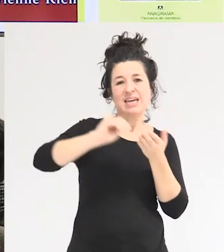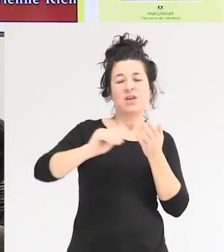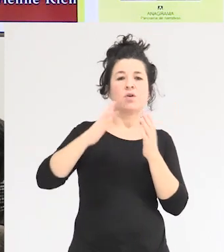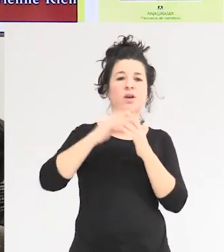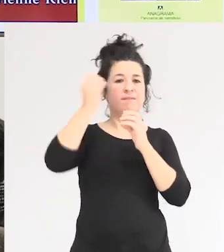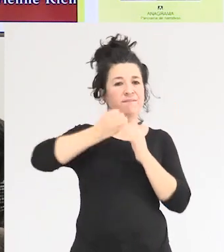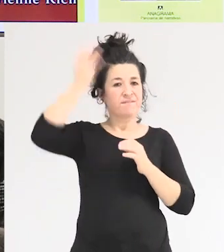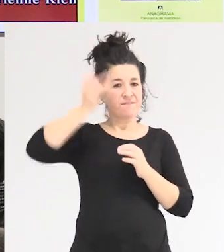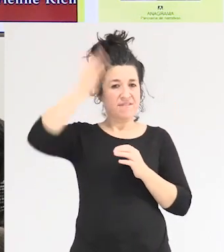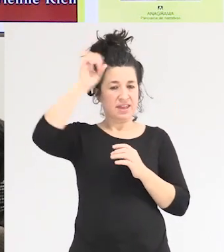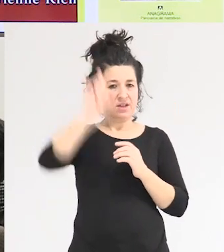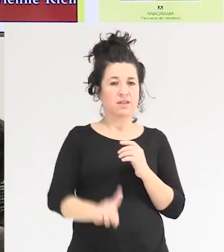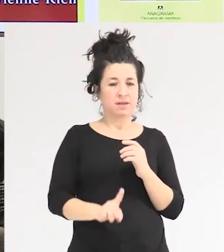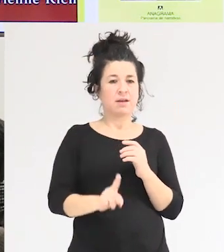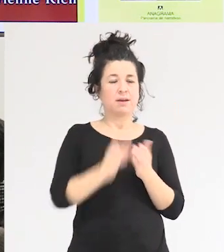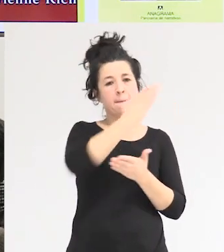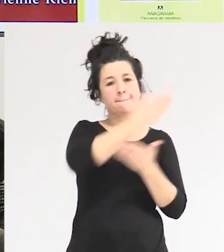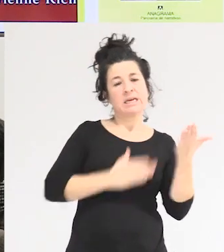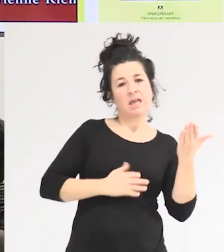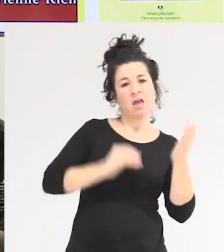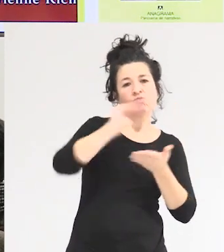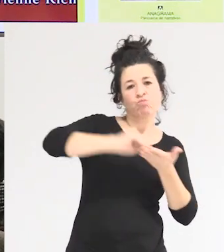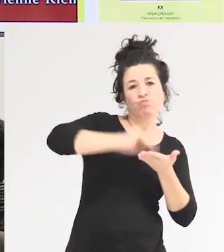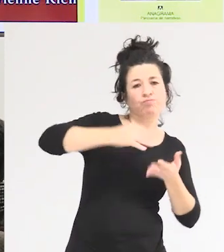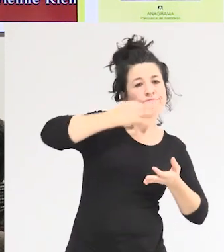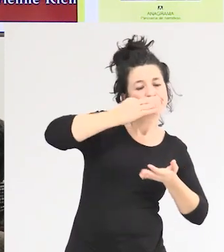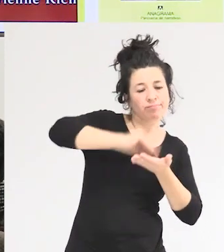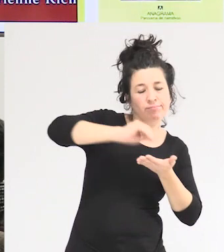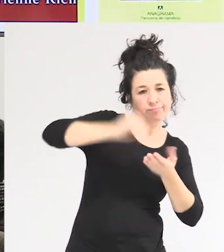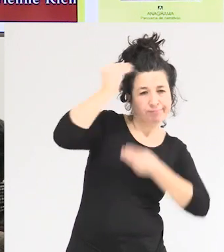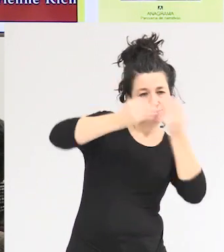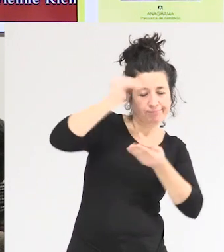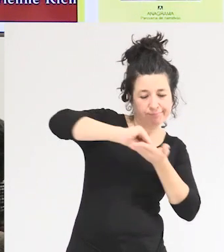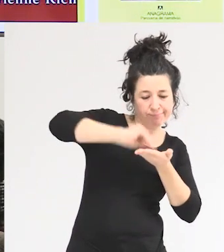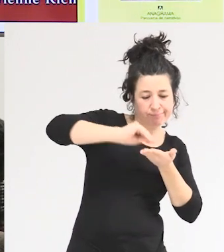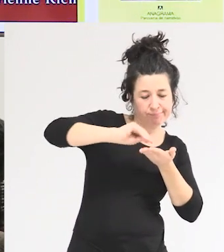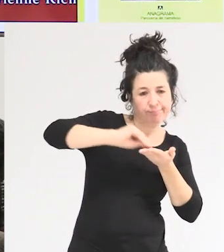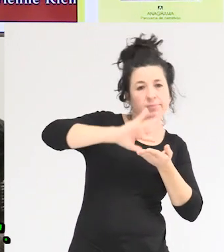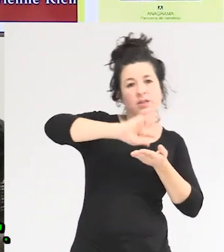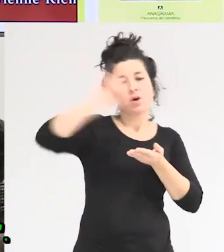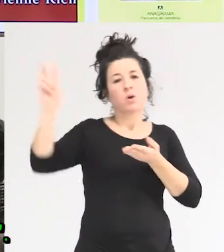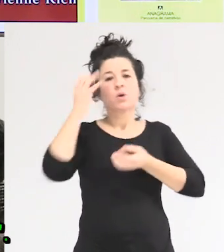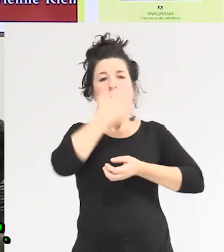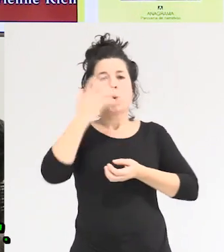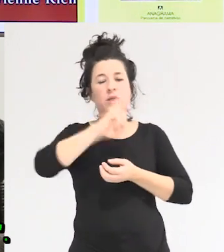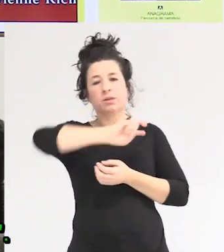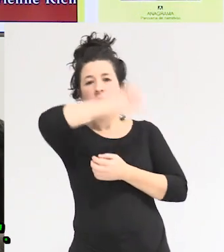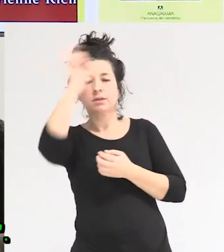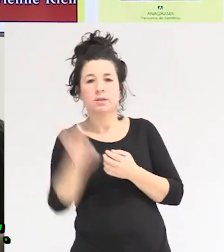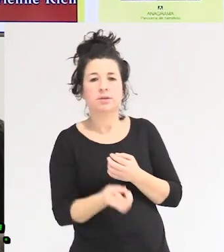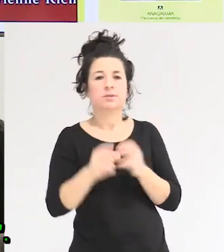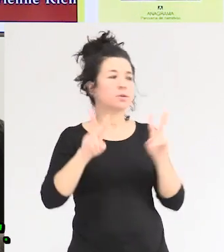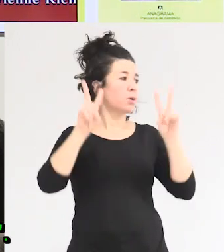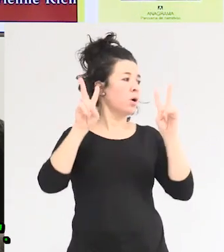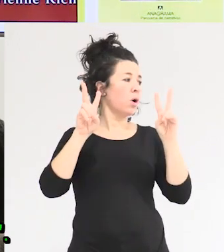ere. Liburaren erdia ensaioak, beste erdia ipuinak eta novelen pasarteak. Hau da, gaiaren